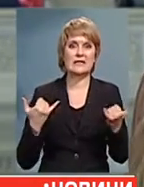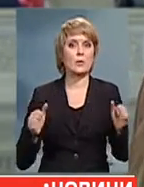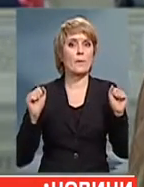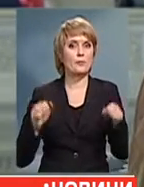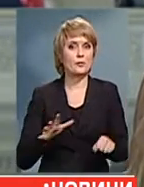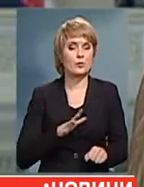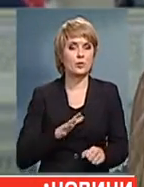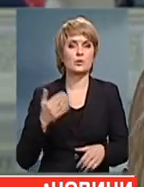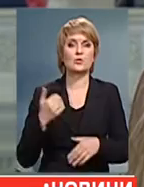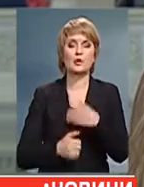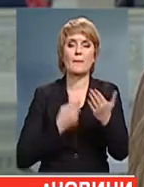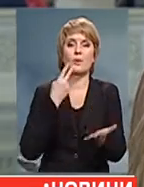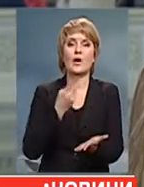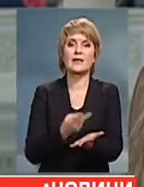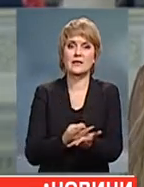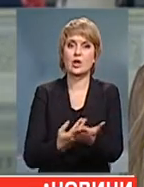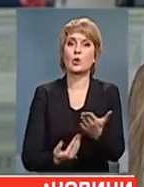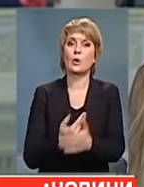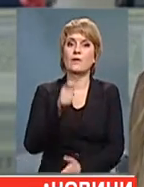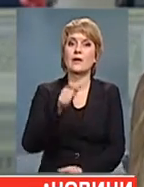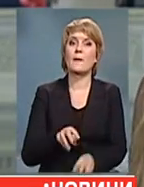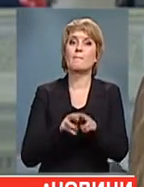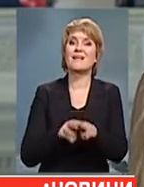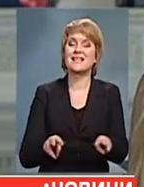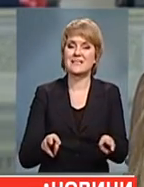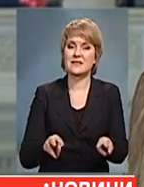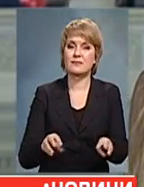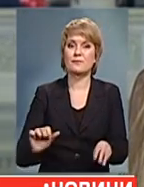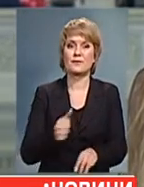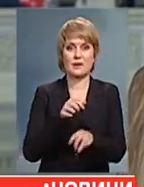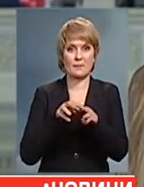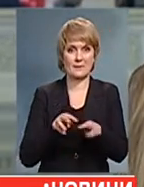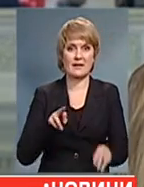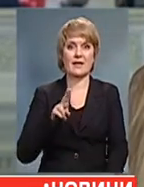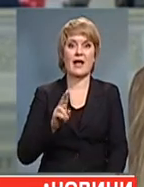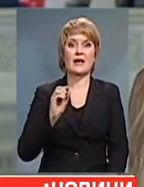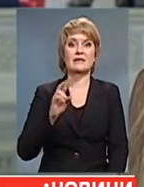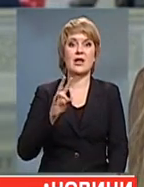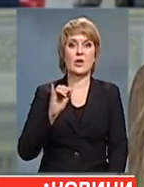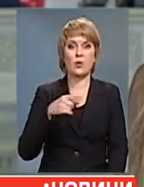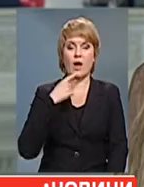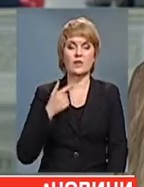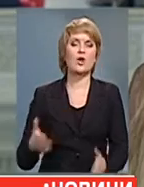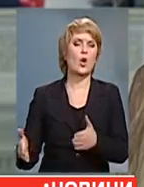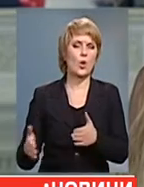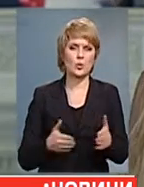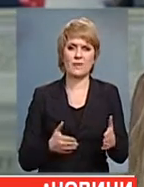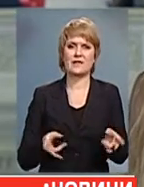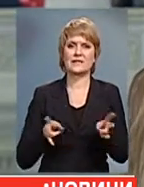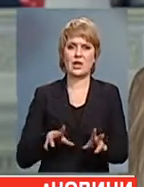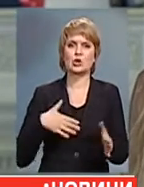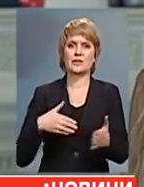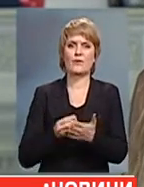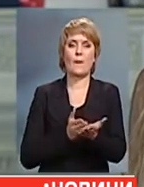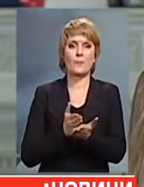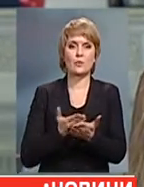буде уже показаний новий міністр, оскільки прем'єр-міністр Яценюк каже, що він готовий залишити свою